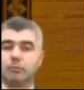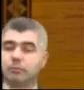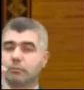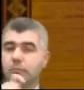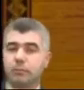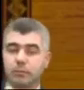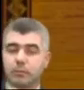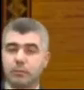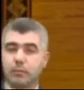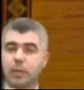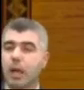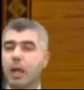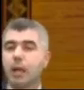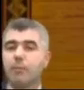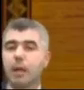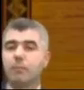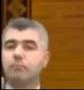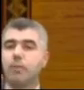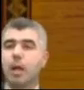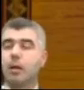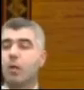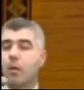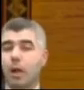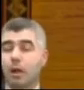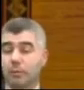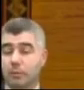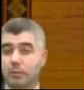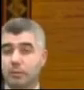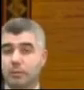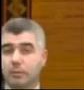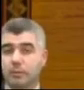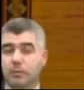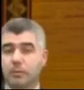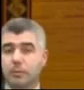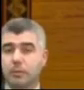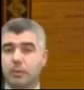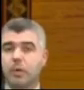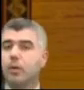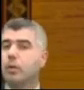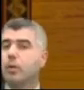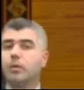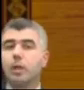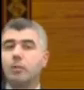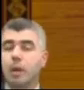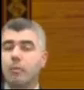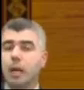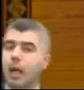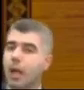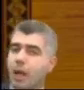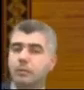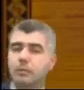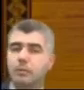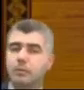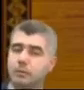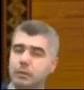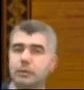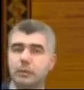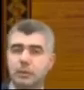أن هذا الكتاب القادم لمستقبلنا كما ذكر